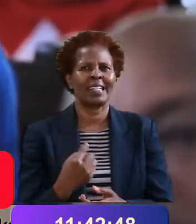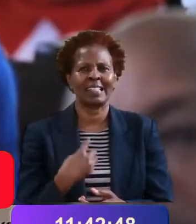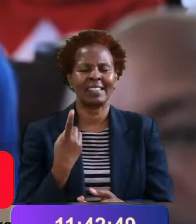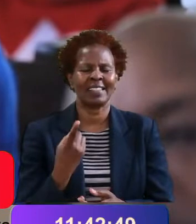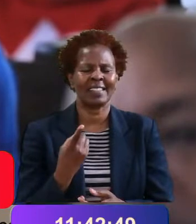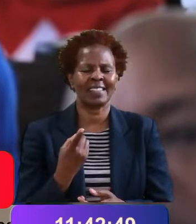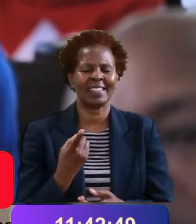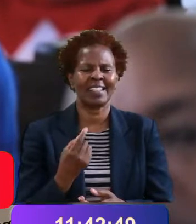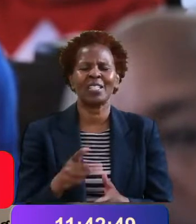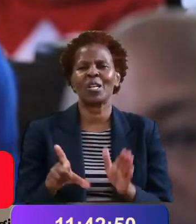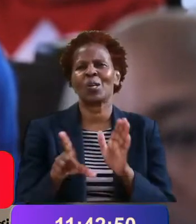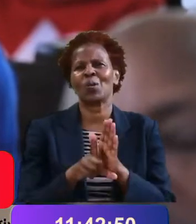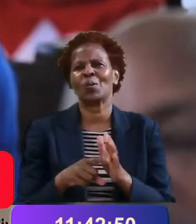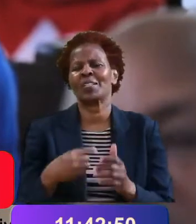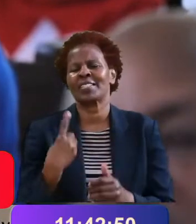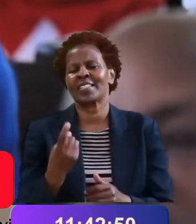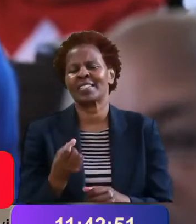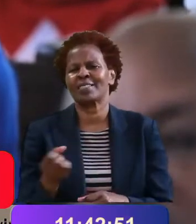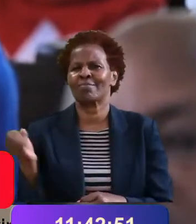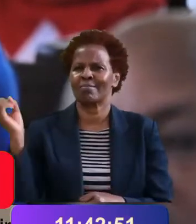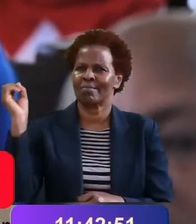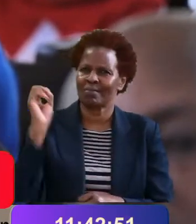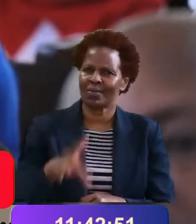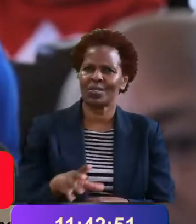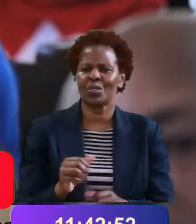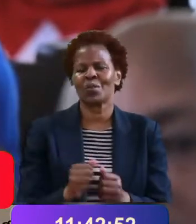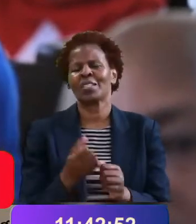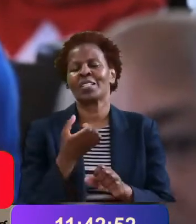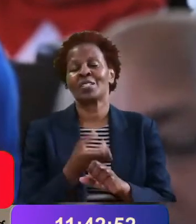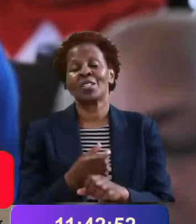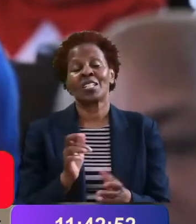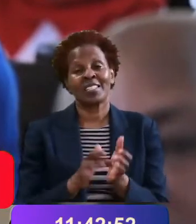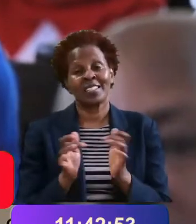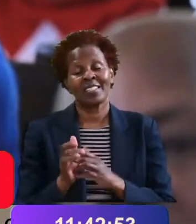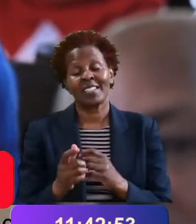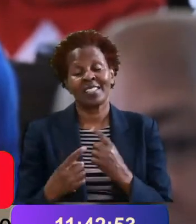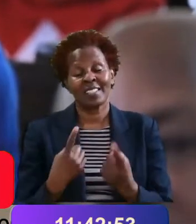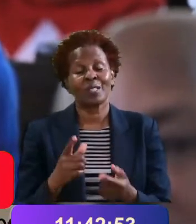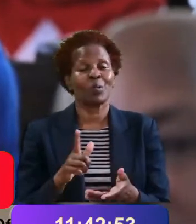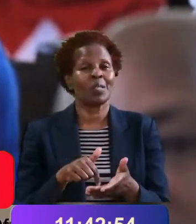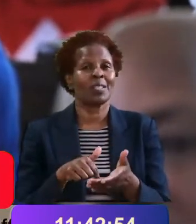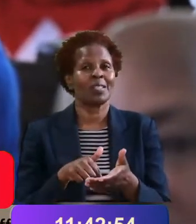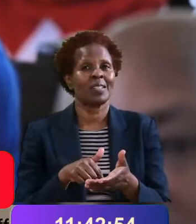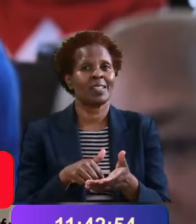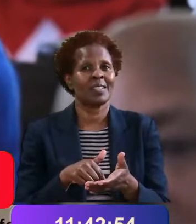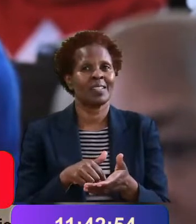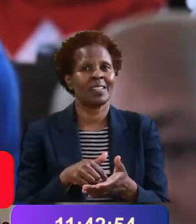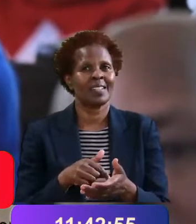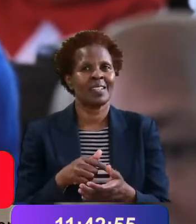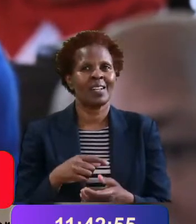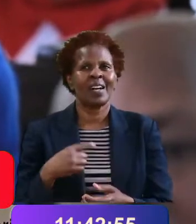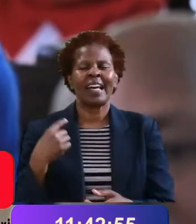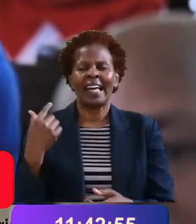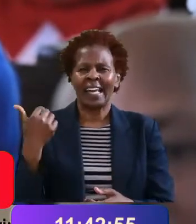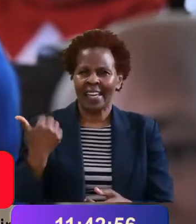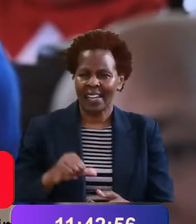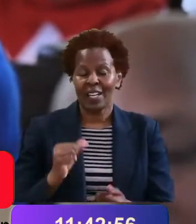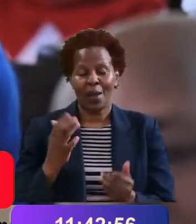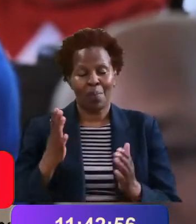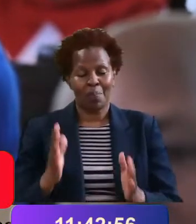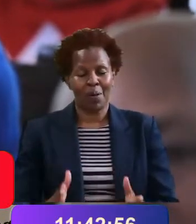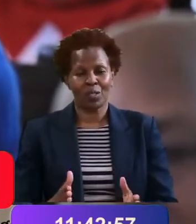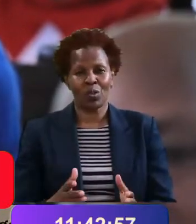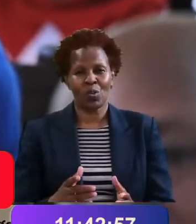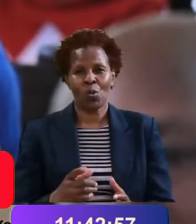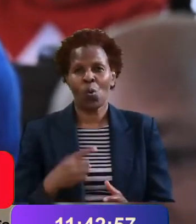sheria imesema apigwe. Yesu Kristo aliwaambia nini? Yule ambaye hajawahi kutenda dhambi